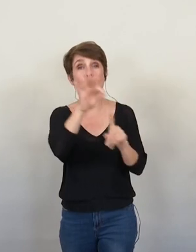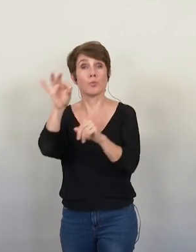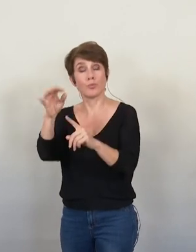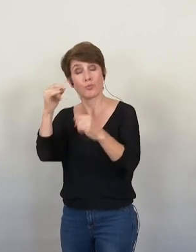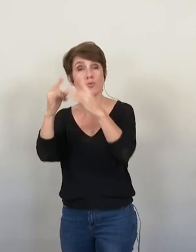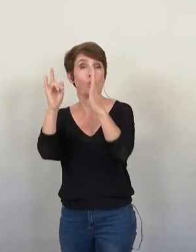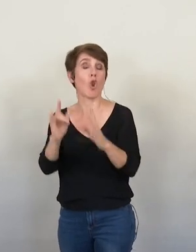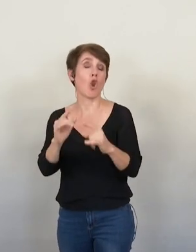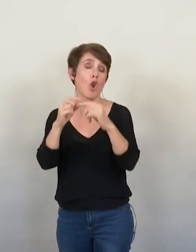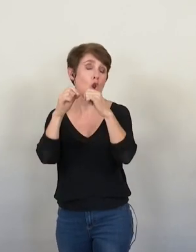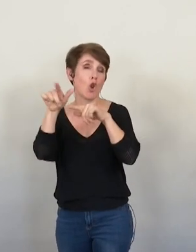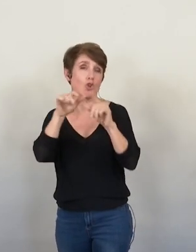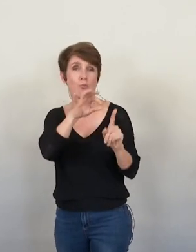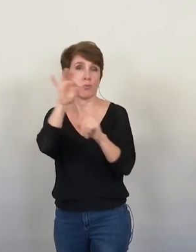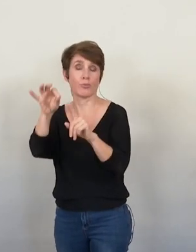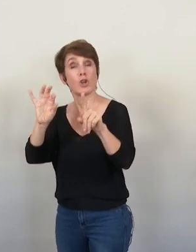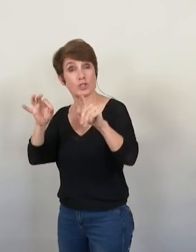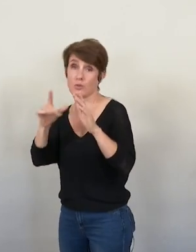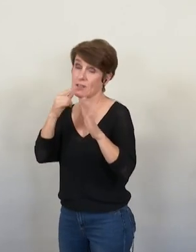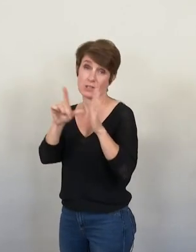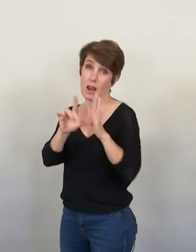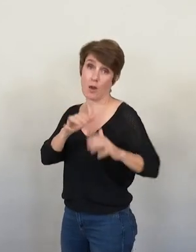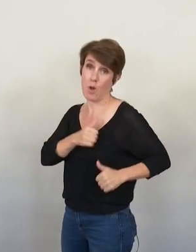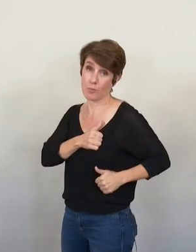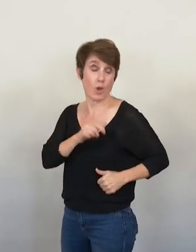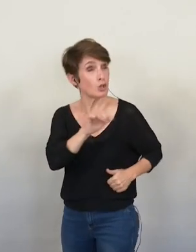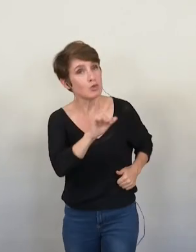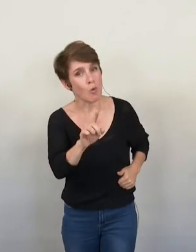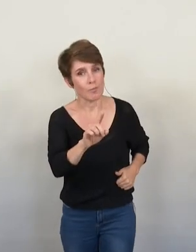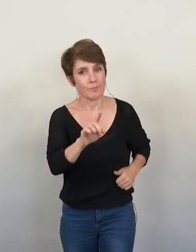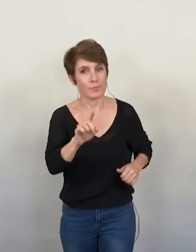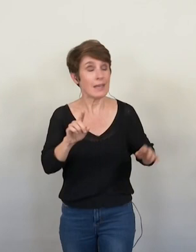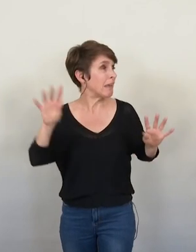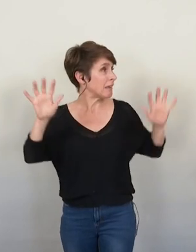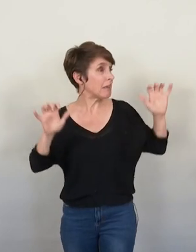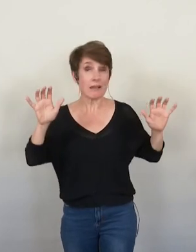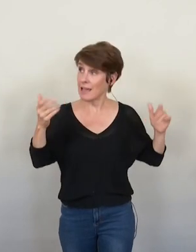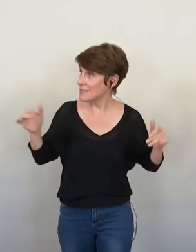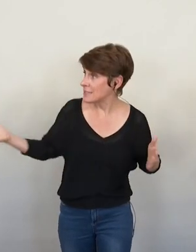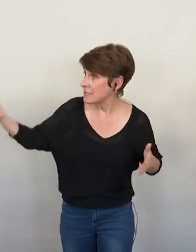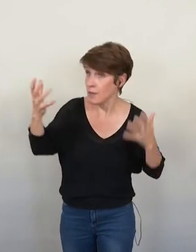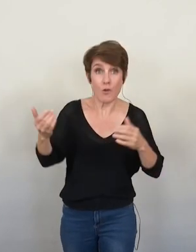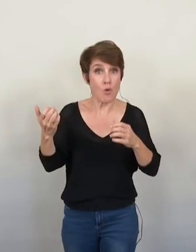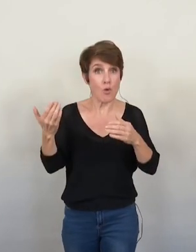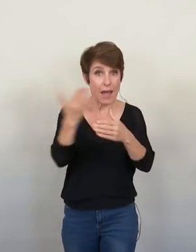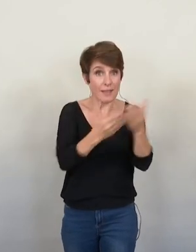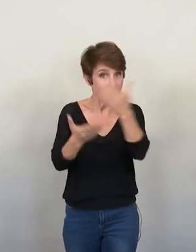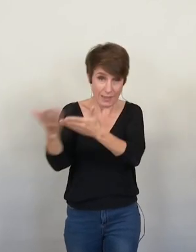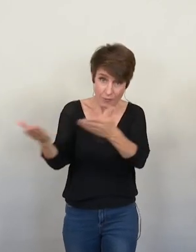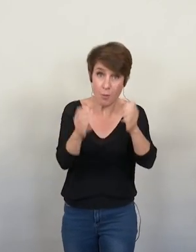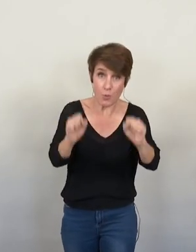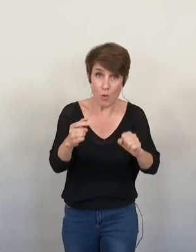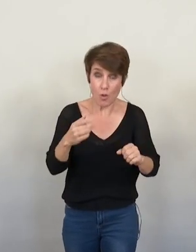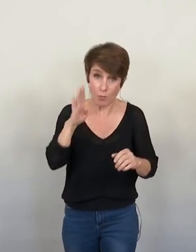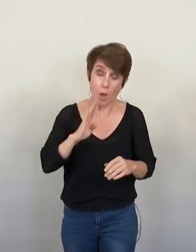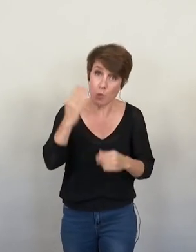expulsés non c'est pas le respect de la loi en l'occurrence puisque ce si vous voulez prendre la parole n'hésitez pas hein puisqu'on veut des réponses donc prenez-la euh